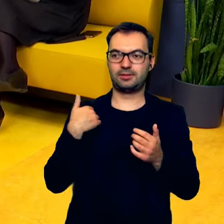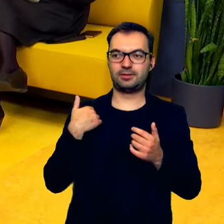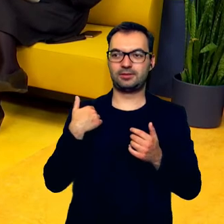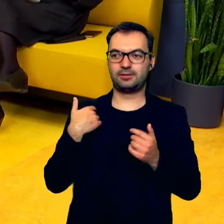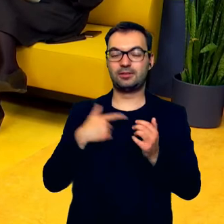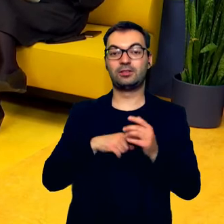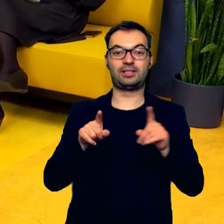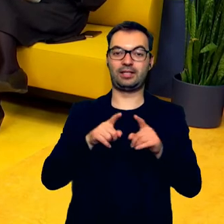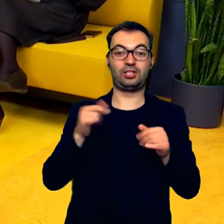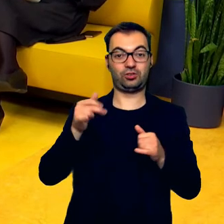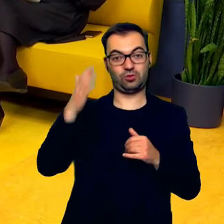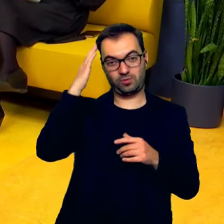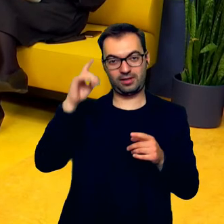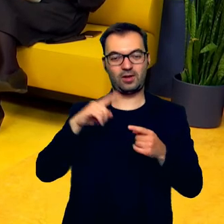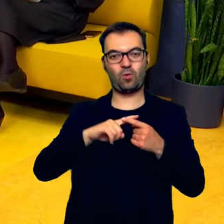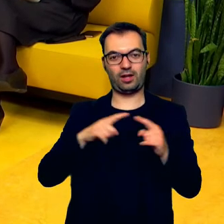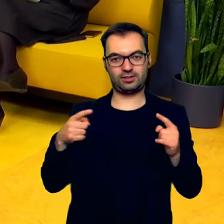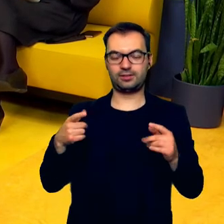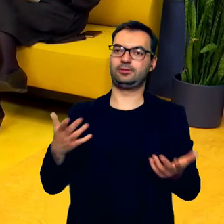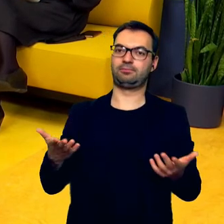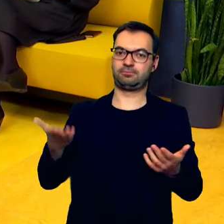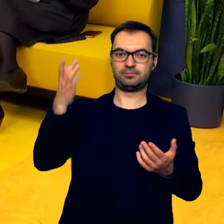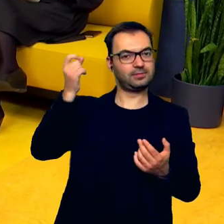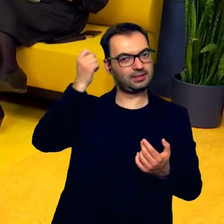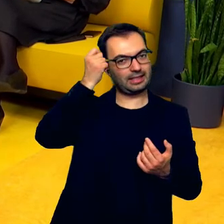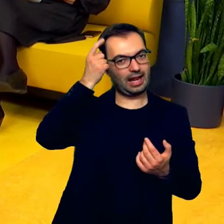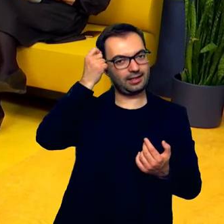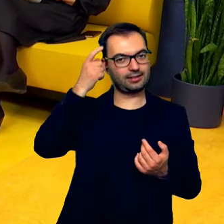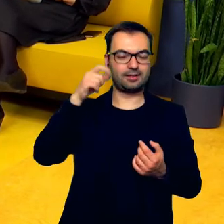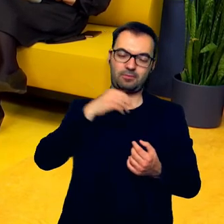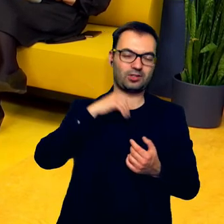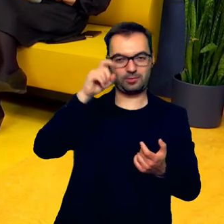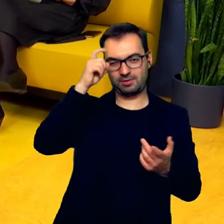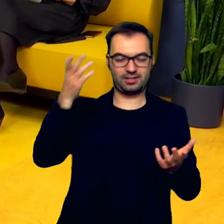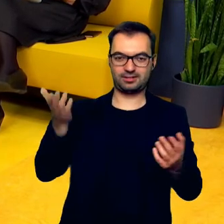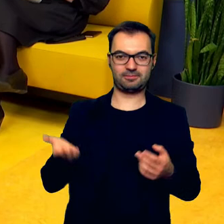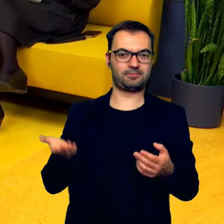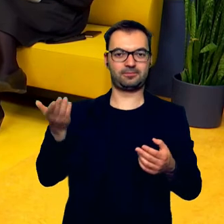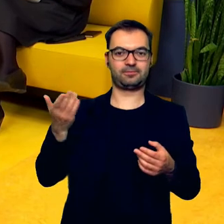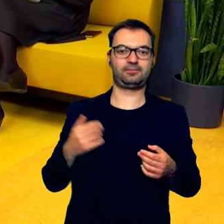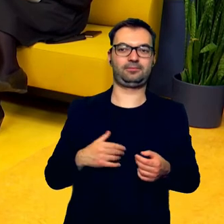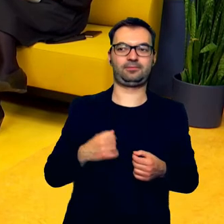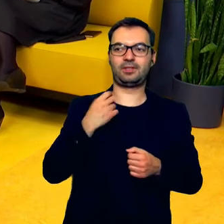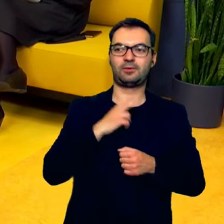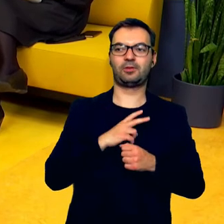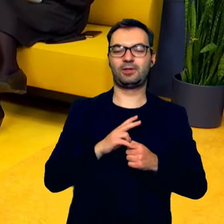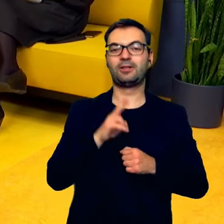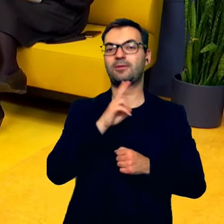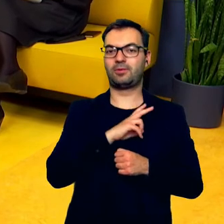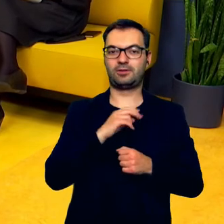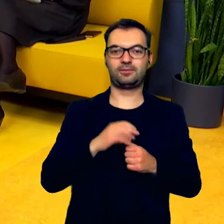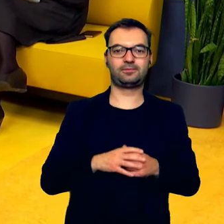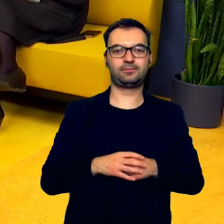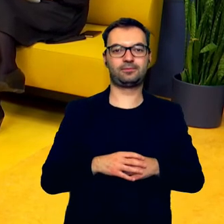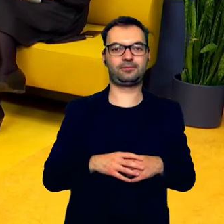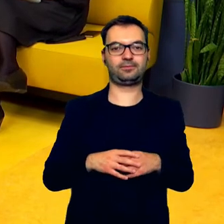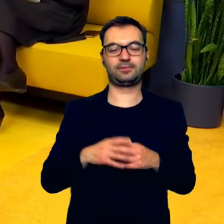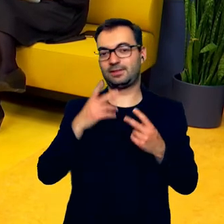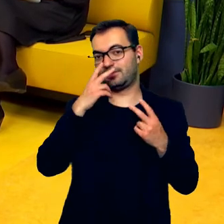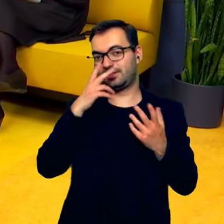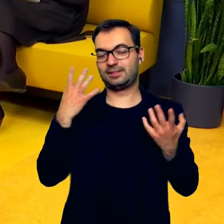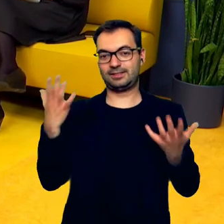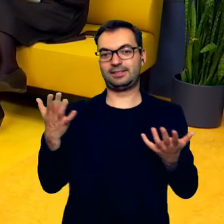no, wyznacznikiem, powiedzmy, inteligenta obycia. Polskiego czy niemieckiego w tym czasie. To mi się bardzo też podoba. Zatem, jak pani